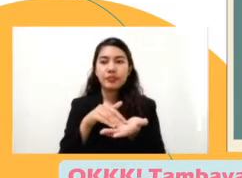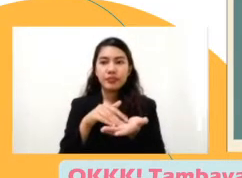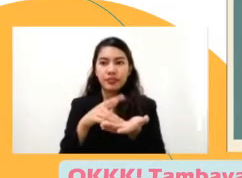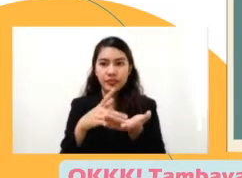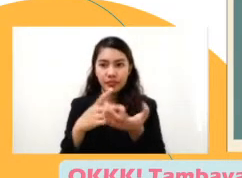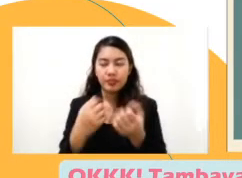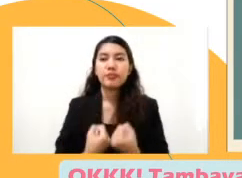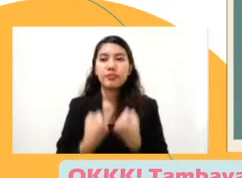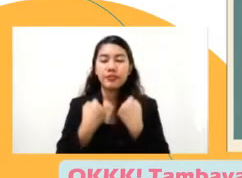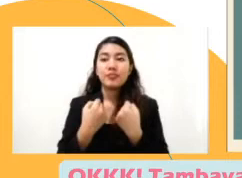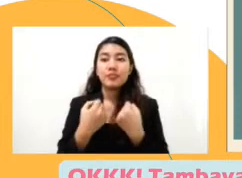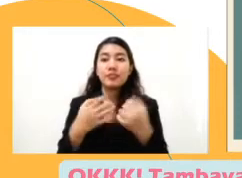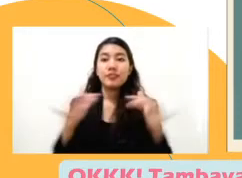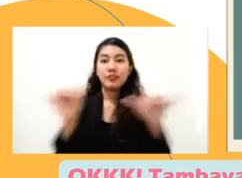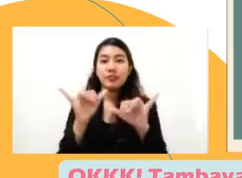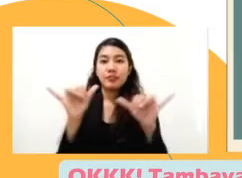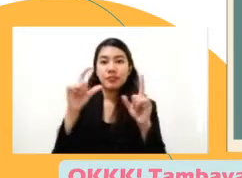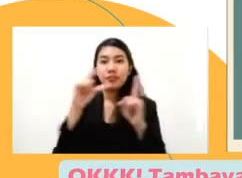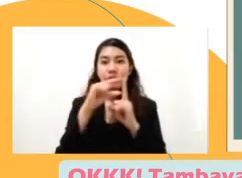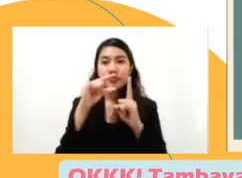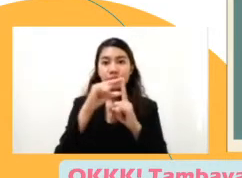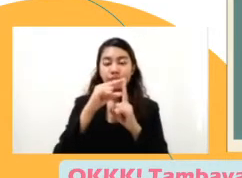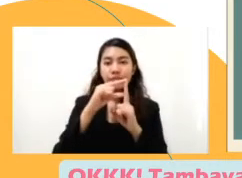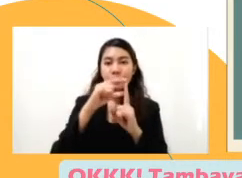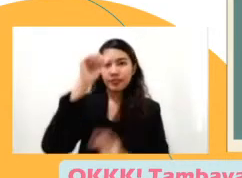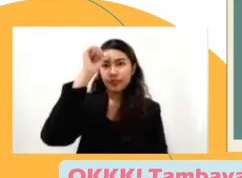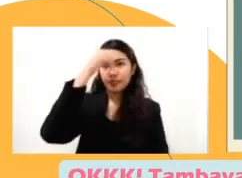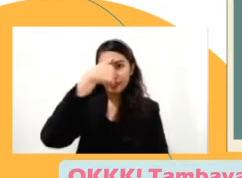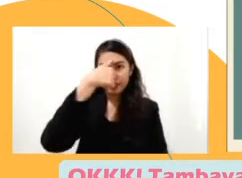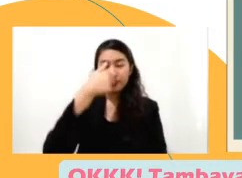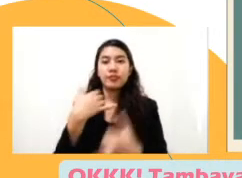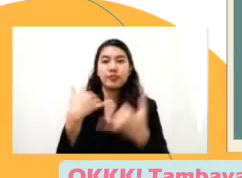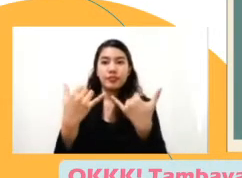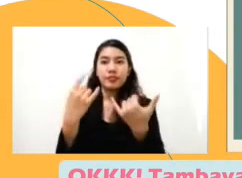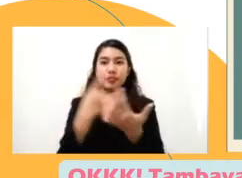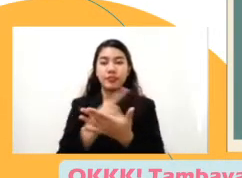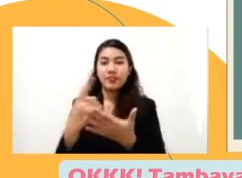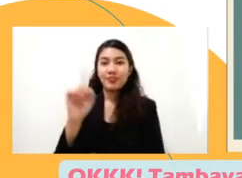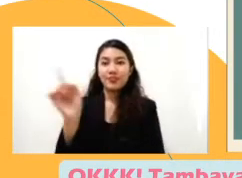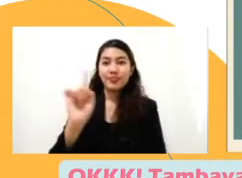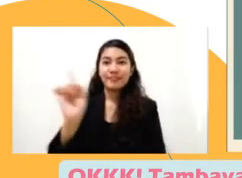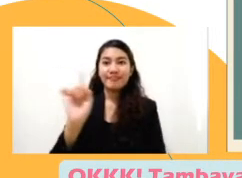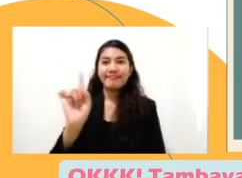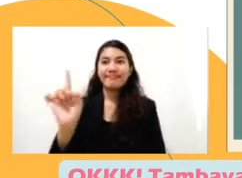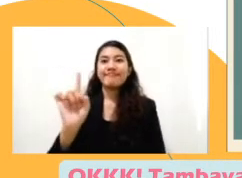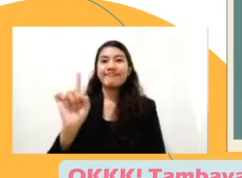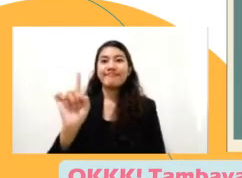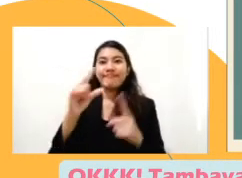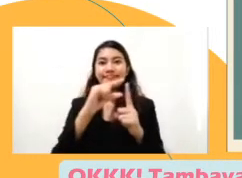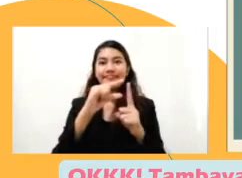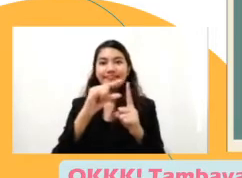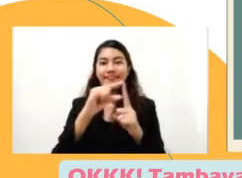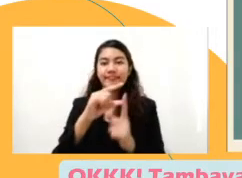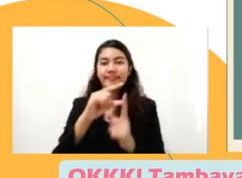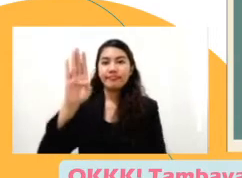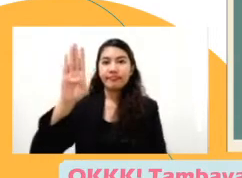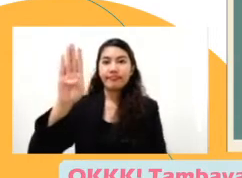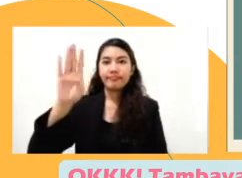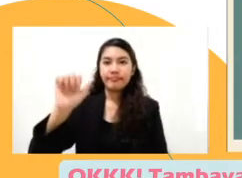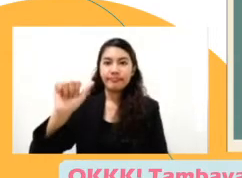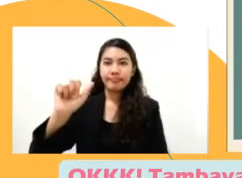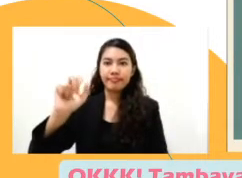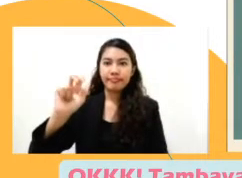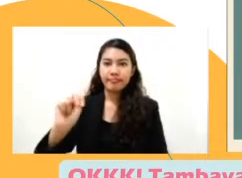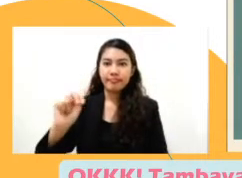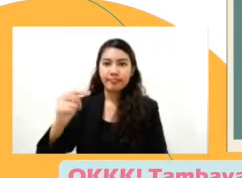ating salitang babaunin para sa linggong ito, ang salita natin ay bangon, no? Na may ibig sabihin